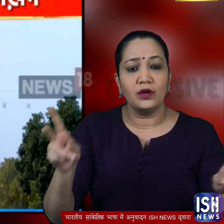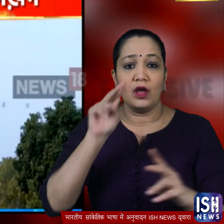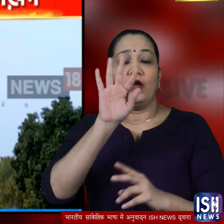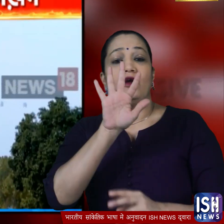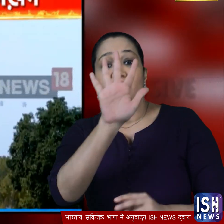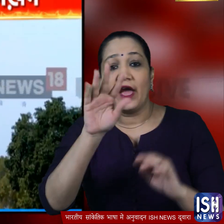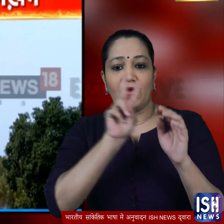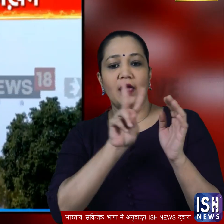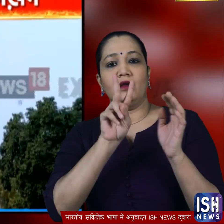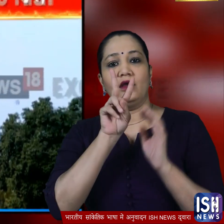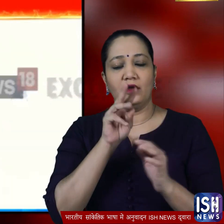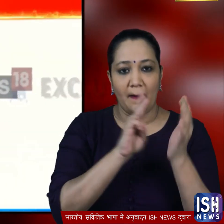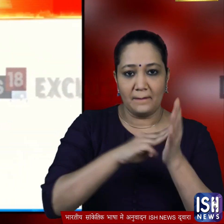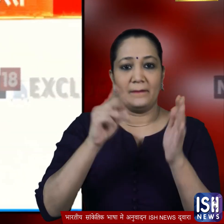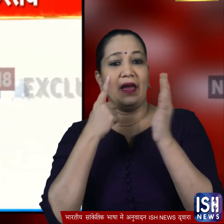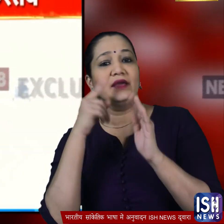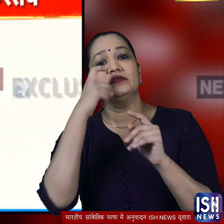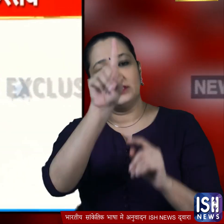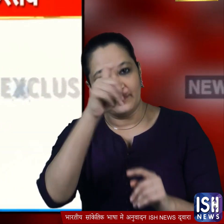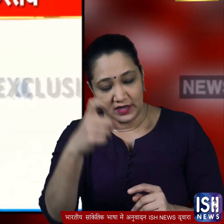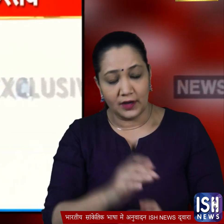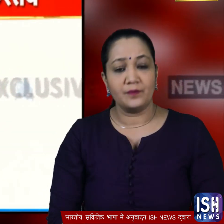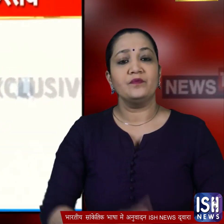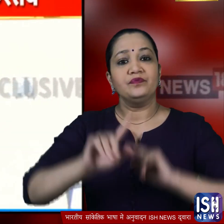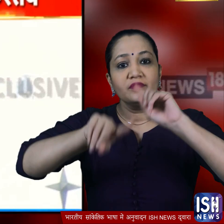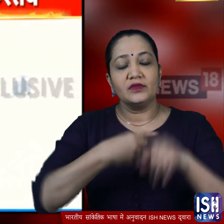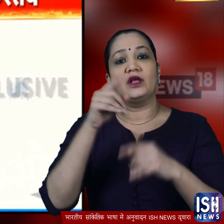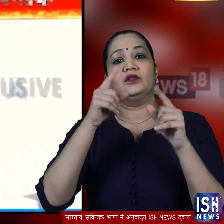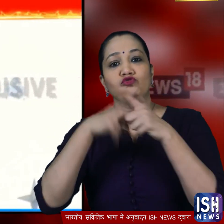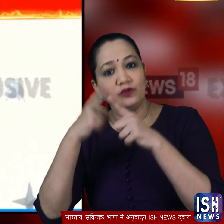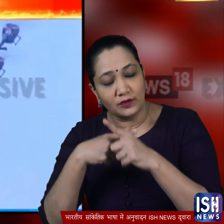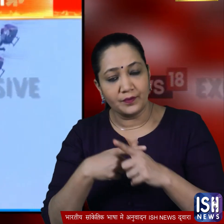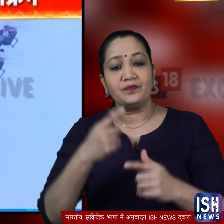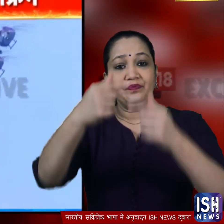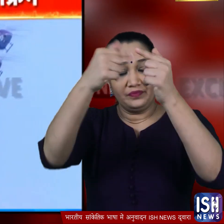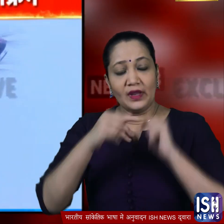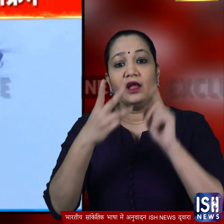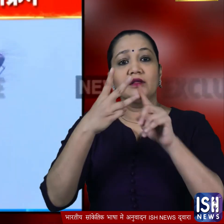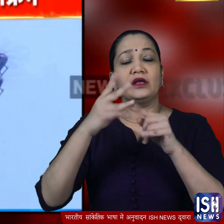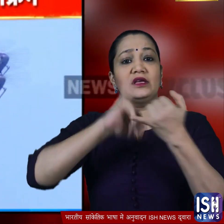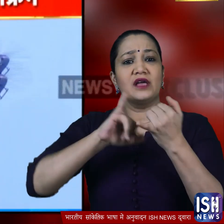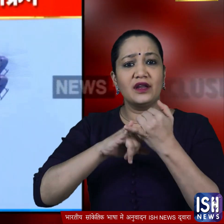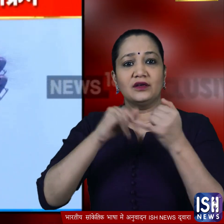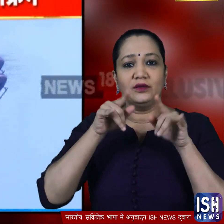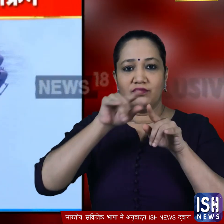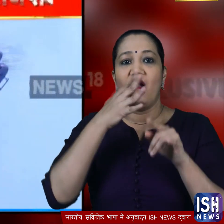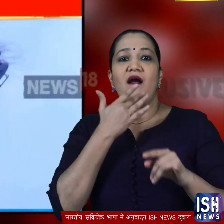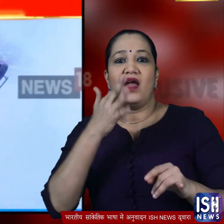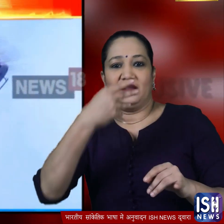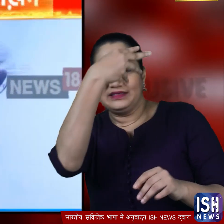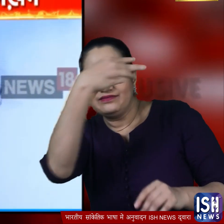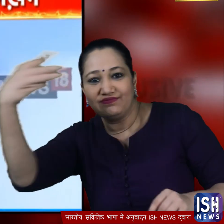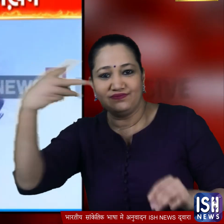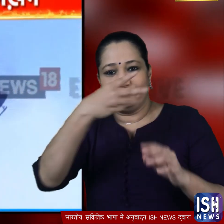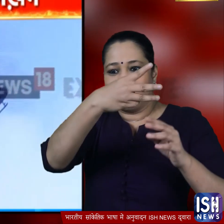पहले 5 मी-17 हेलीकॉप्टर आए, जिनके बाद चिनूक हेलीकॉप्टरों ने राजपथ के ऊपर उड़ान भरी। उनके पीछे आ रहे सारंग हेलीकॉप्टर ने तिरंगा